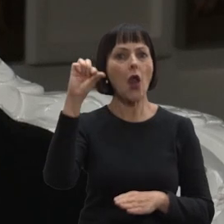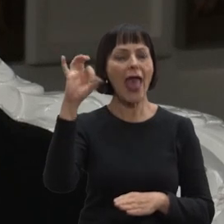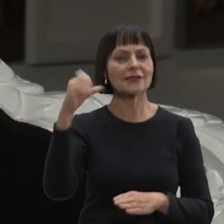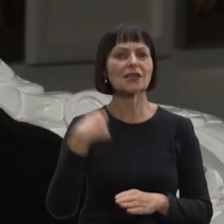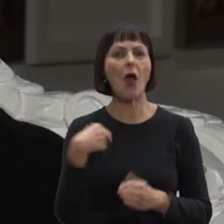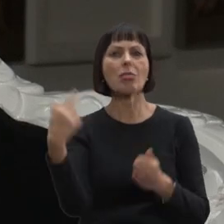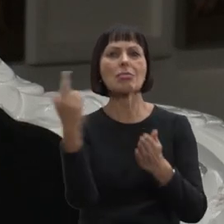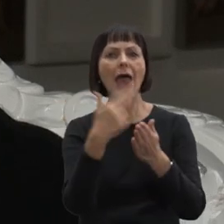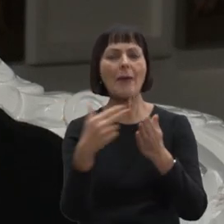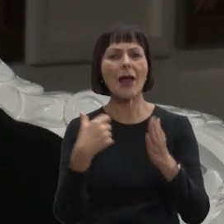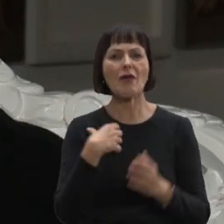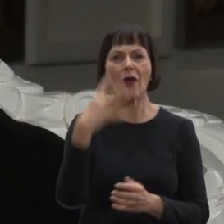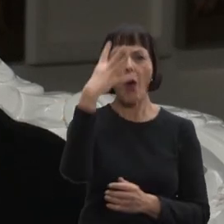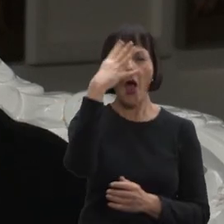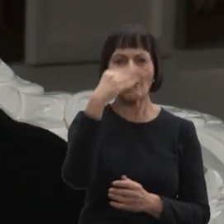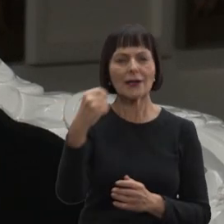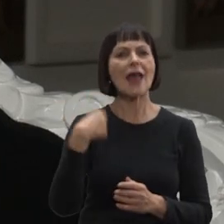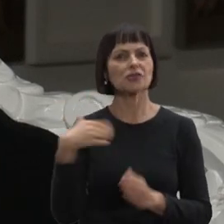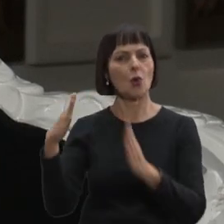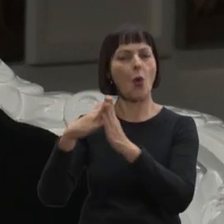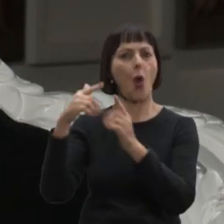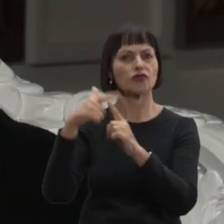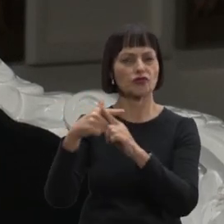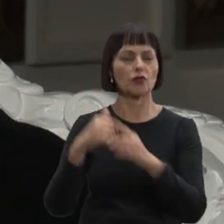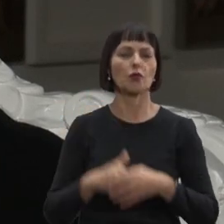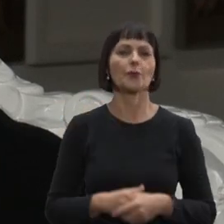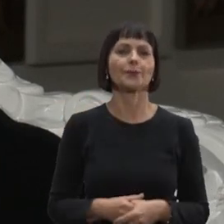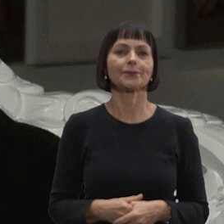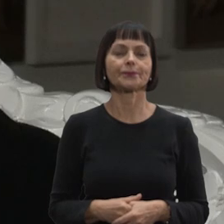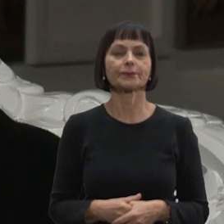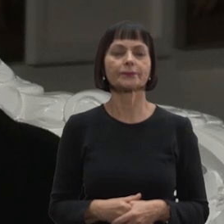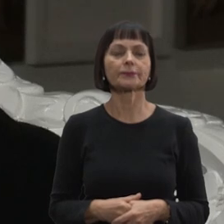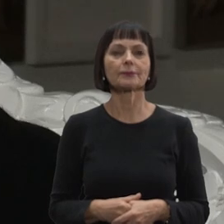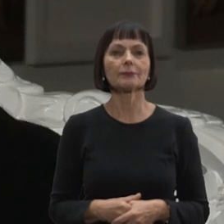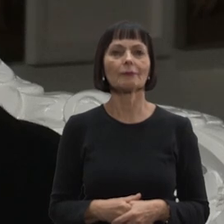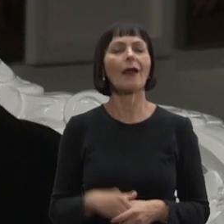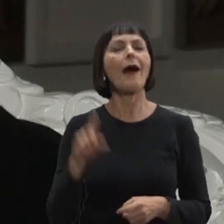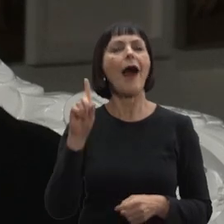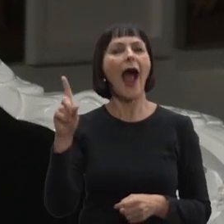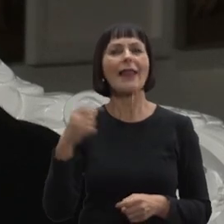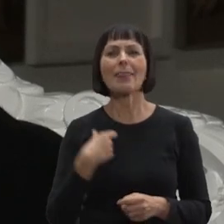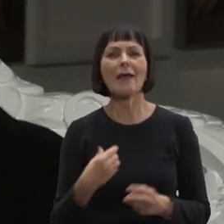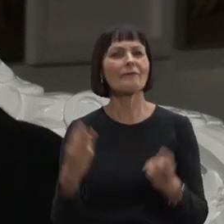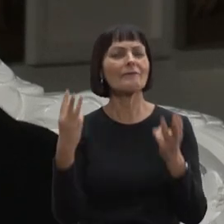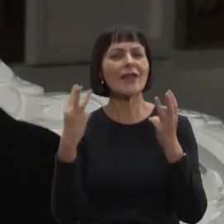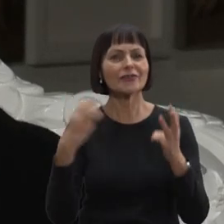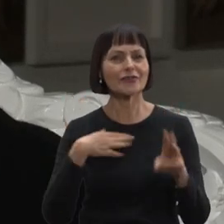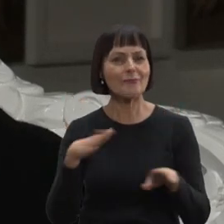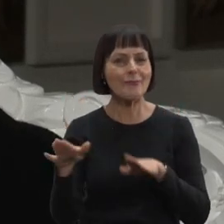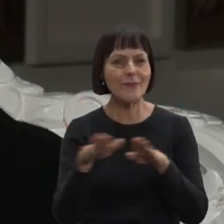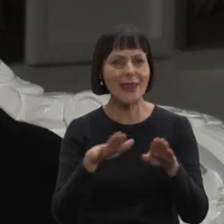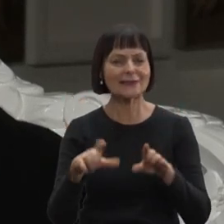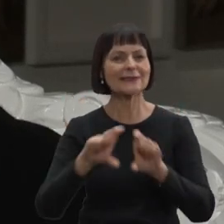cały zespół obrazów dekorujących tamtejszy kościół kapucynów. Niemniej jednak głównym miejscem, w